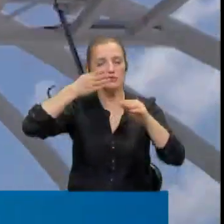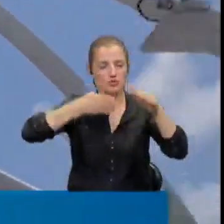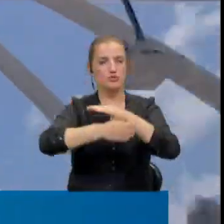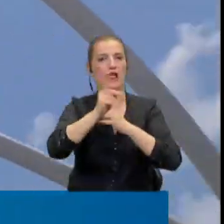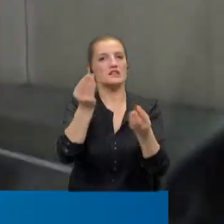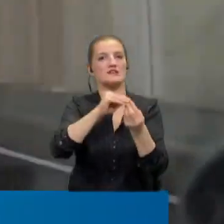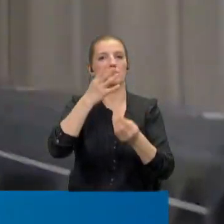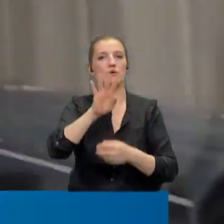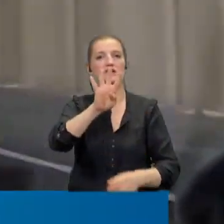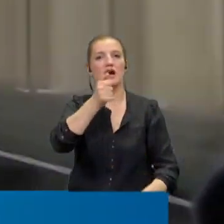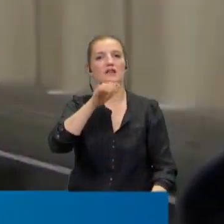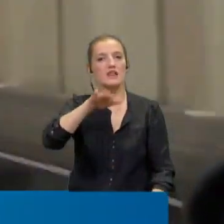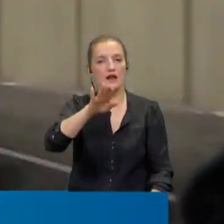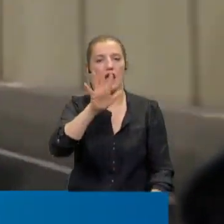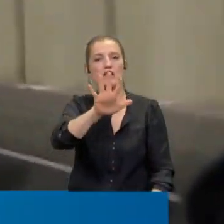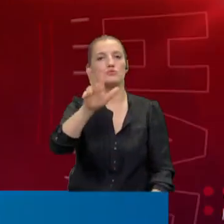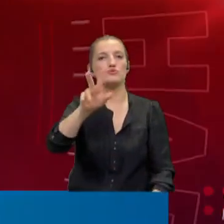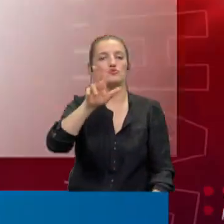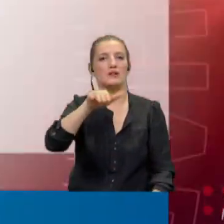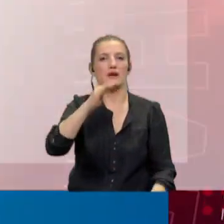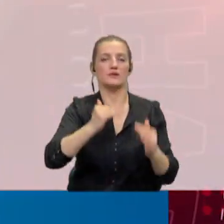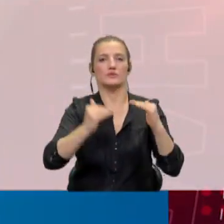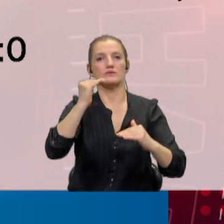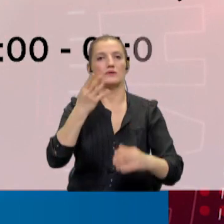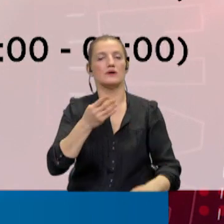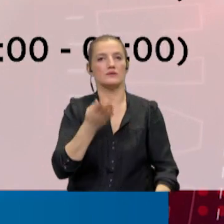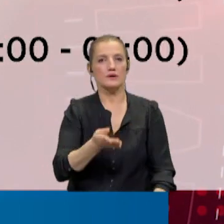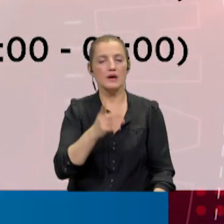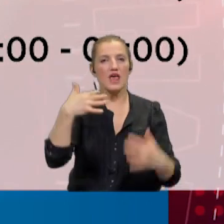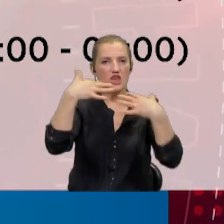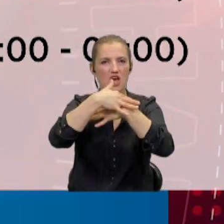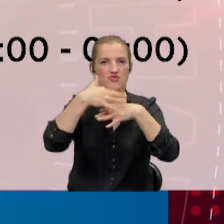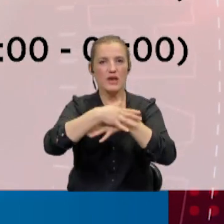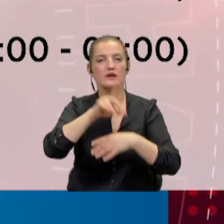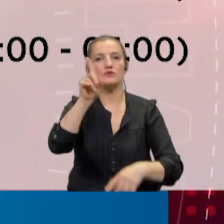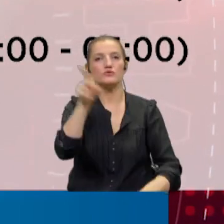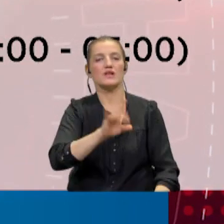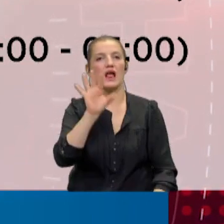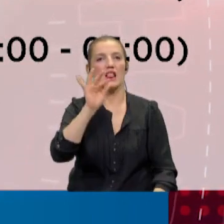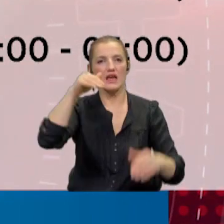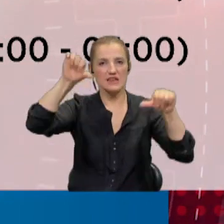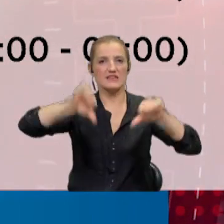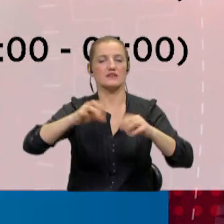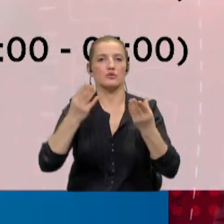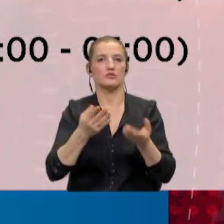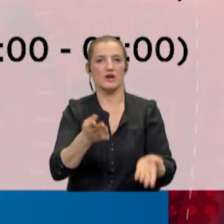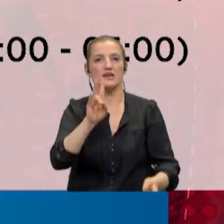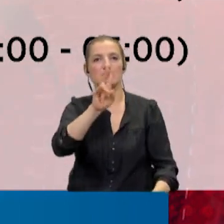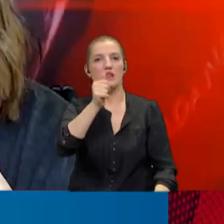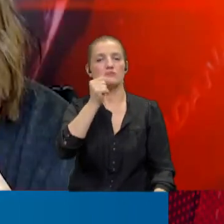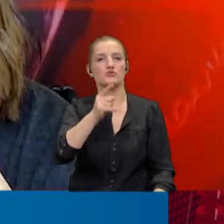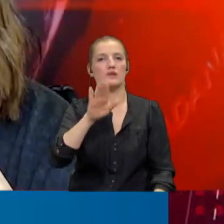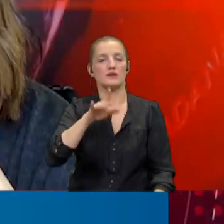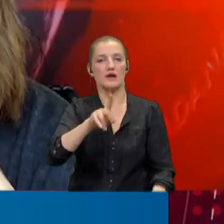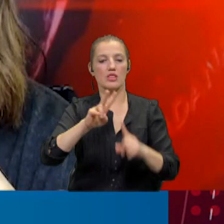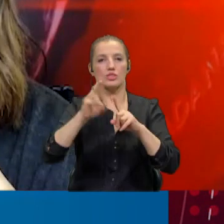Tüneli de zamlandı 46 liradan 53 liraya yükseldi geçiş ücreti gece ise yüzde 50 indirimli olacak 26 Buçuk